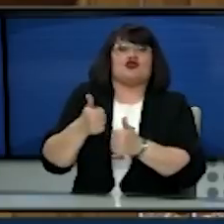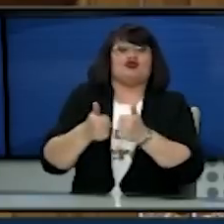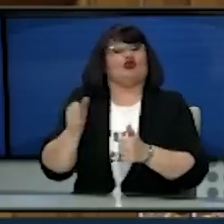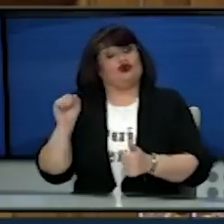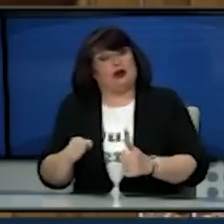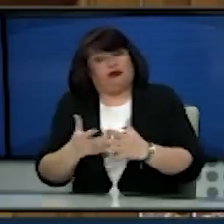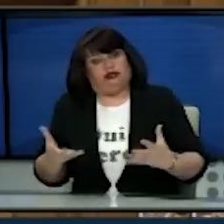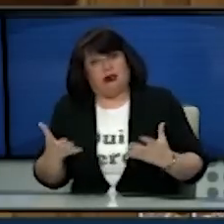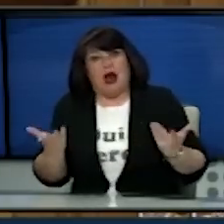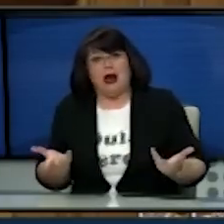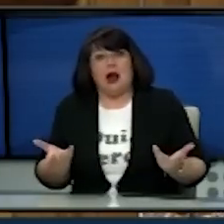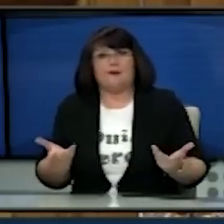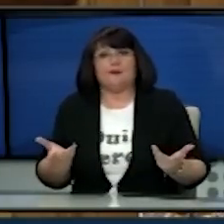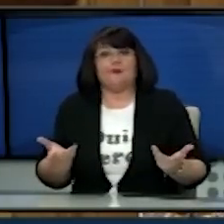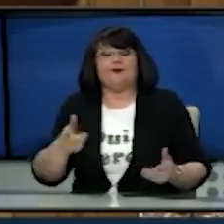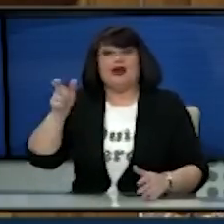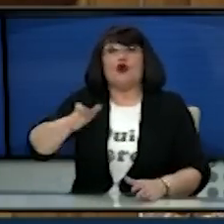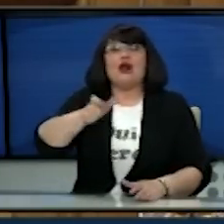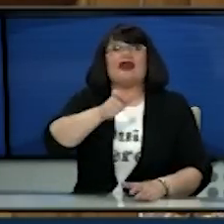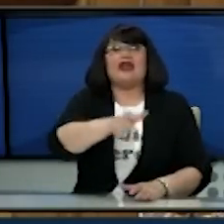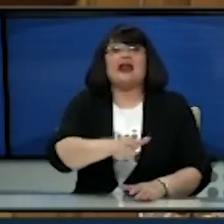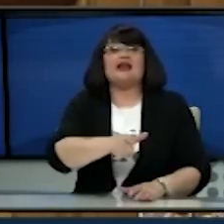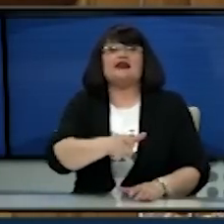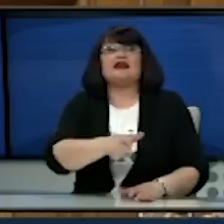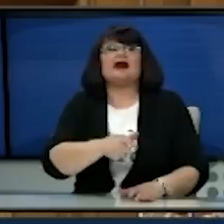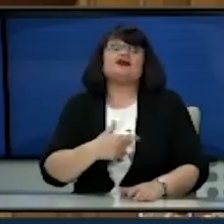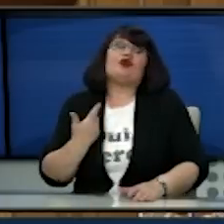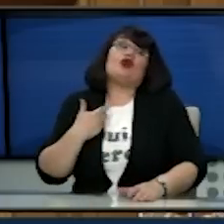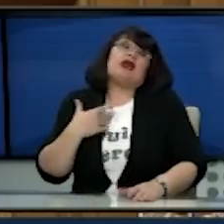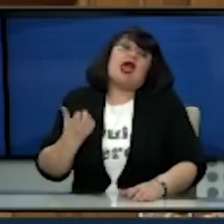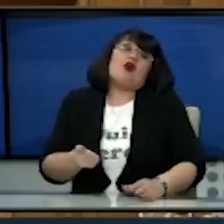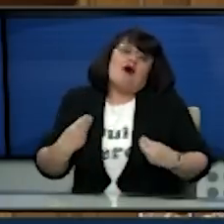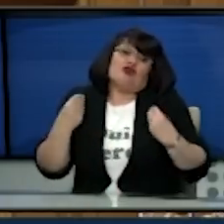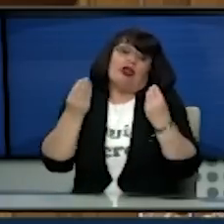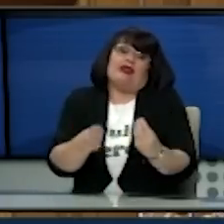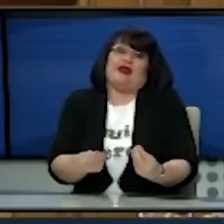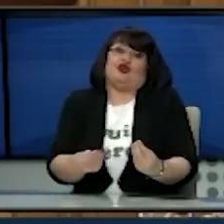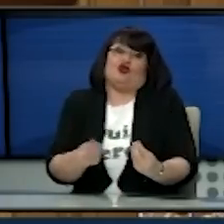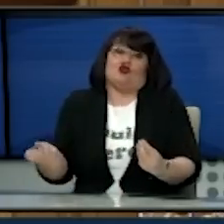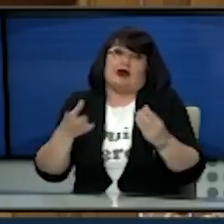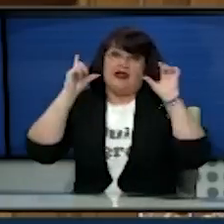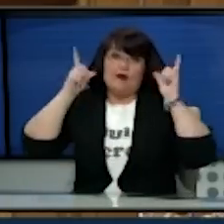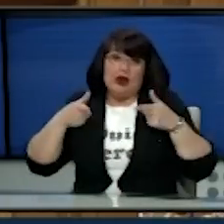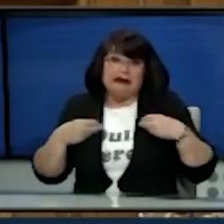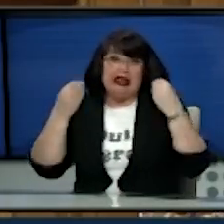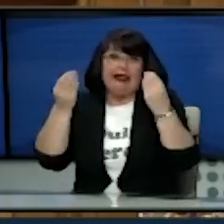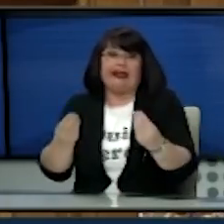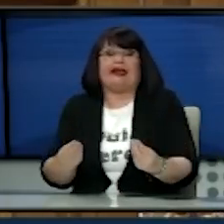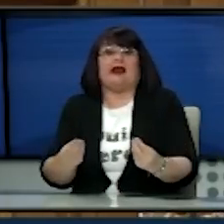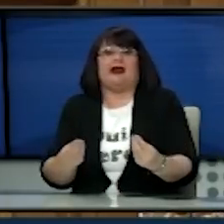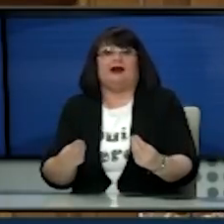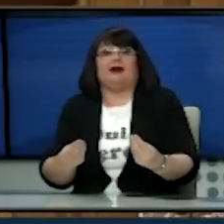μεγάλος. Γι' αυτό ο καθένας σας πουλάει ό,τι έχει. Η Νέα Δημοκρατία πουλάει την